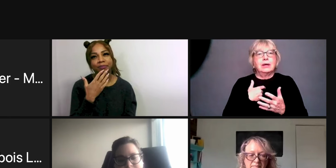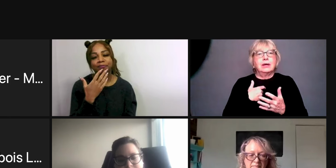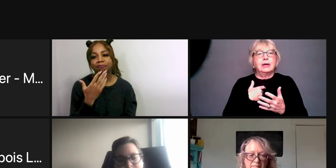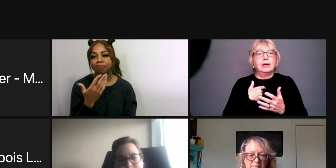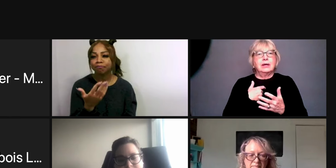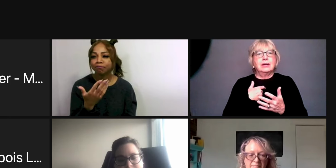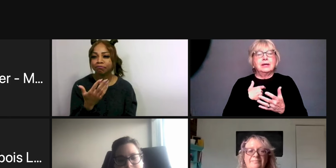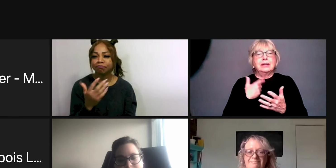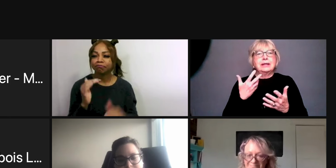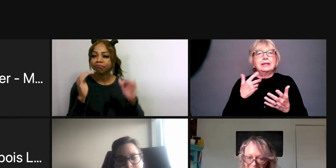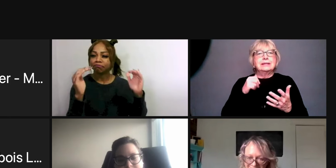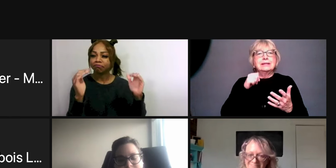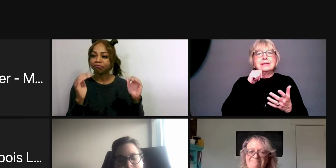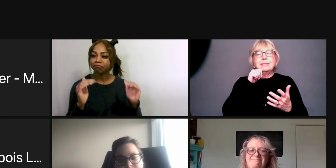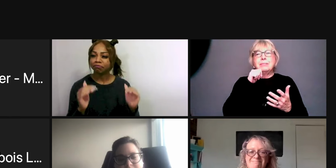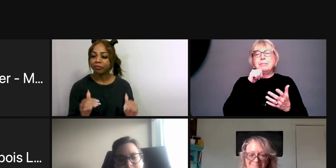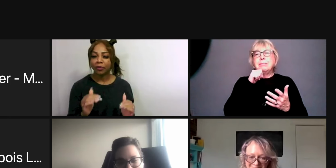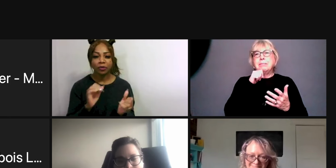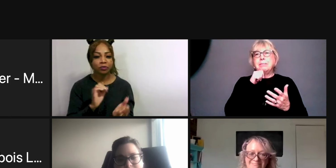n'est pas nécessairement